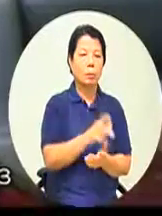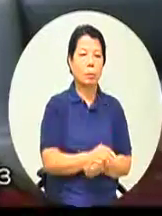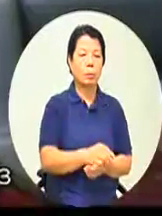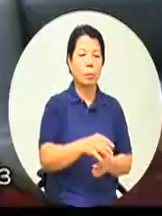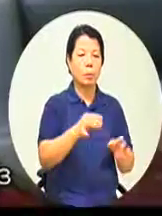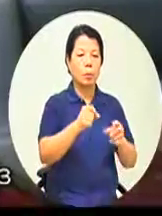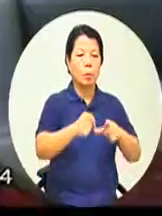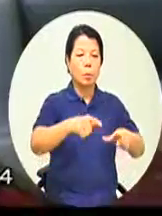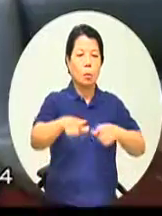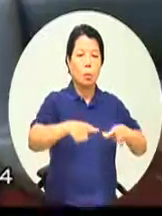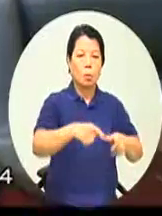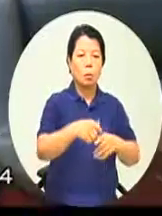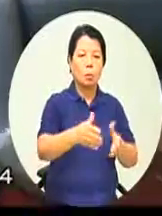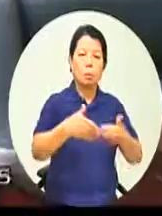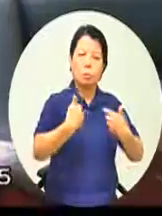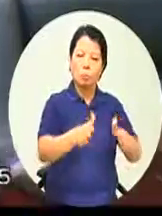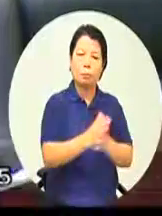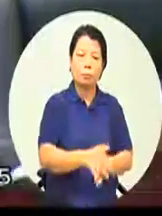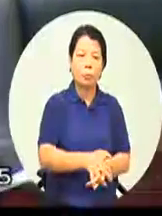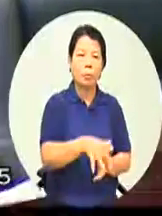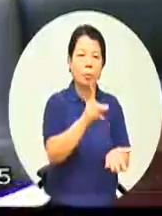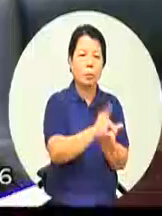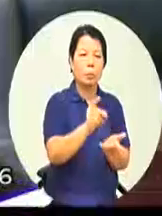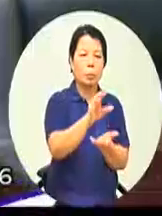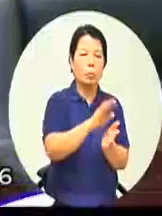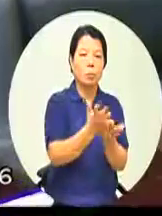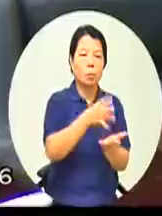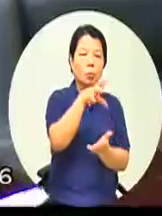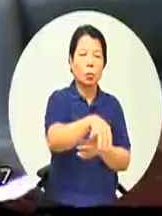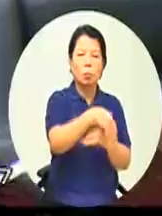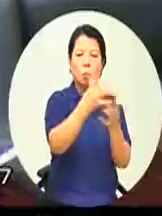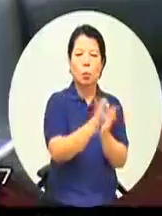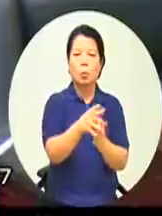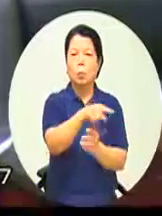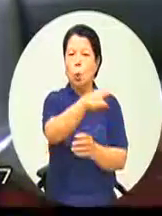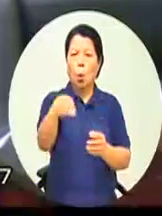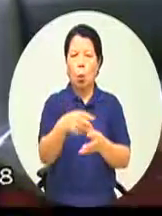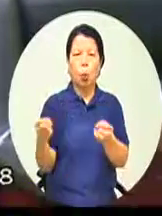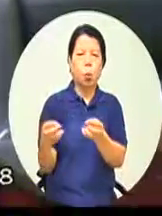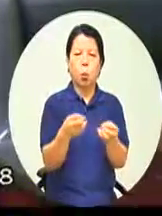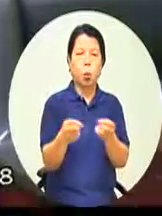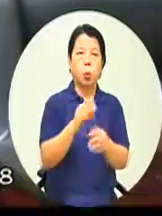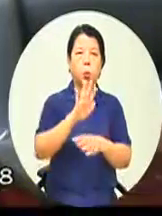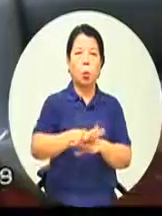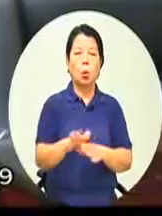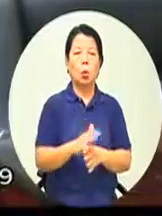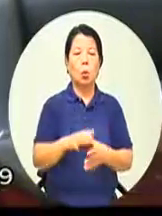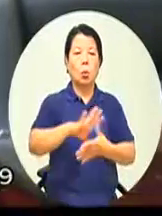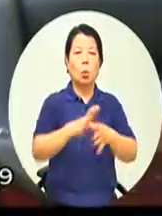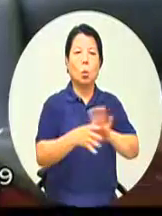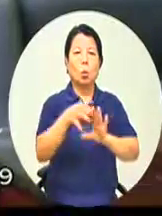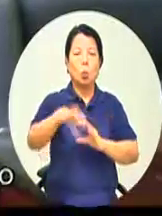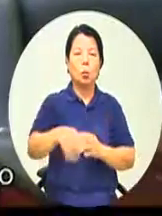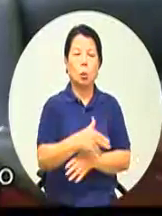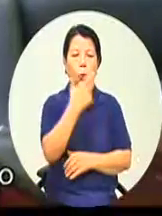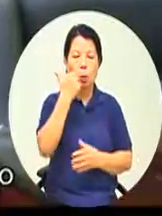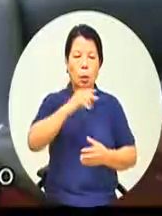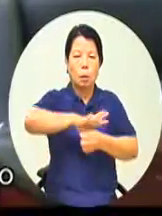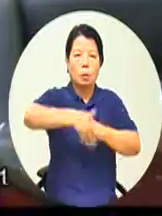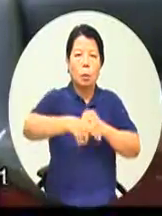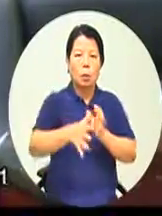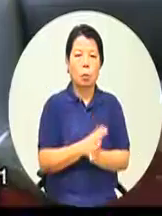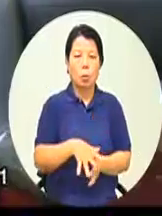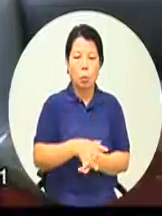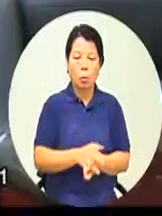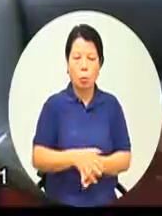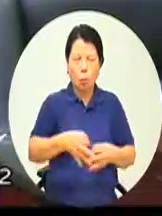馆的部分，其实很多人在讨论了哈、哦。那文化局出的那个懒人包，其实我在第一时间就